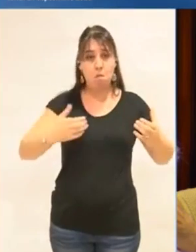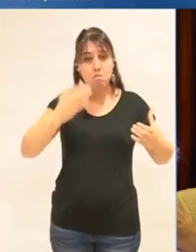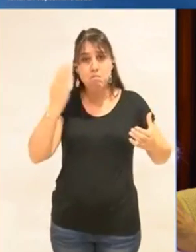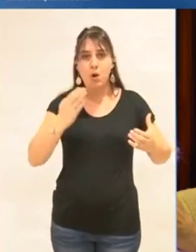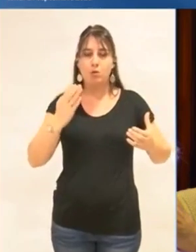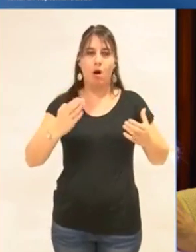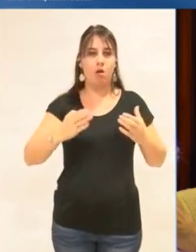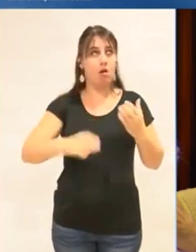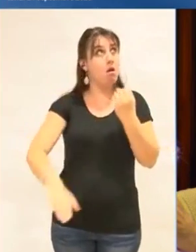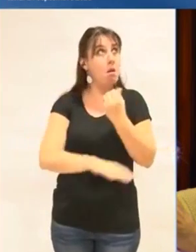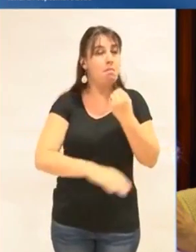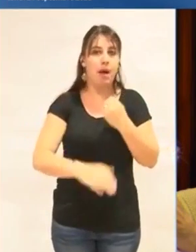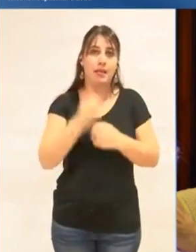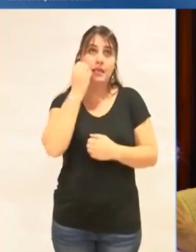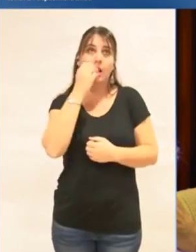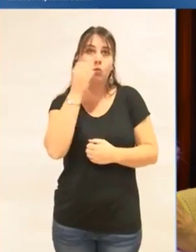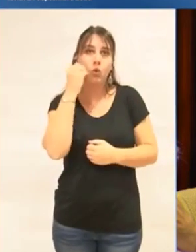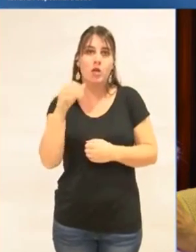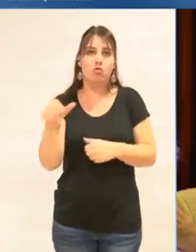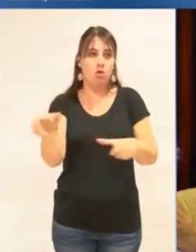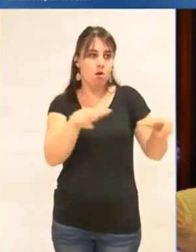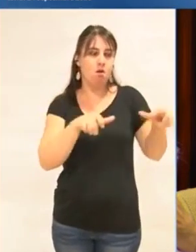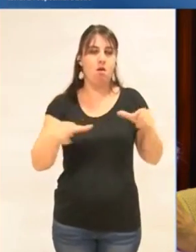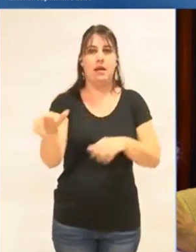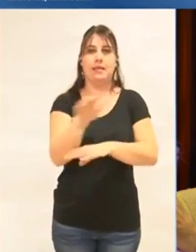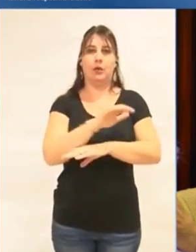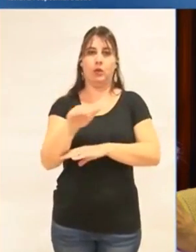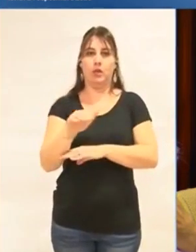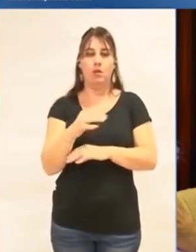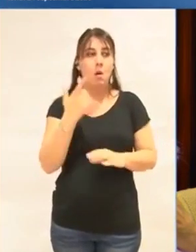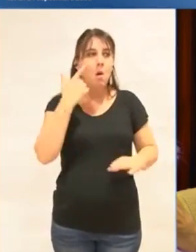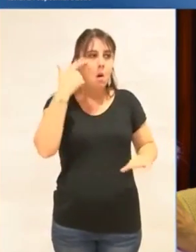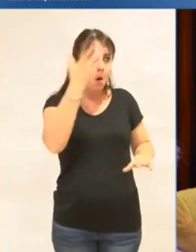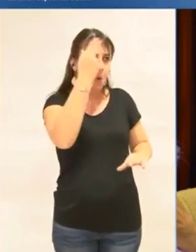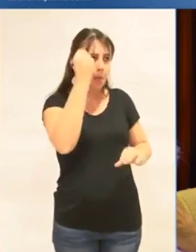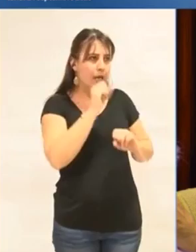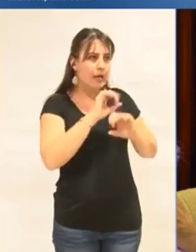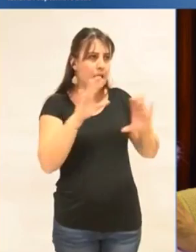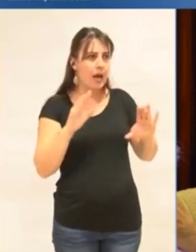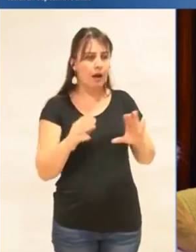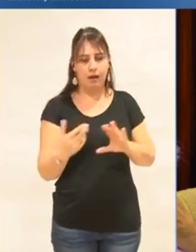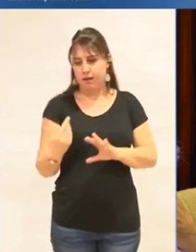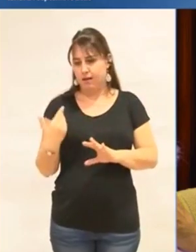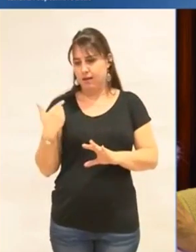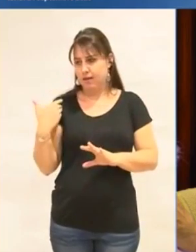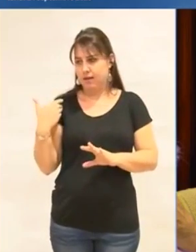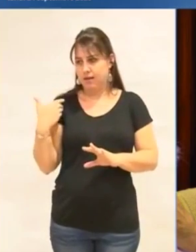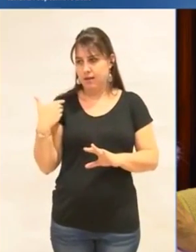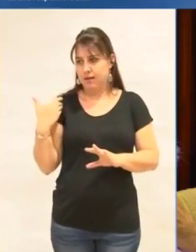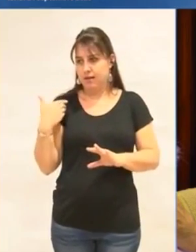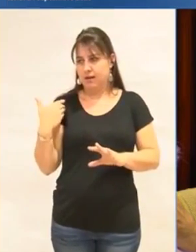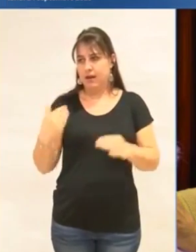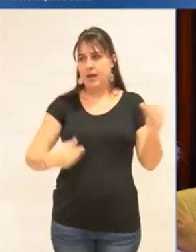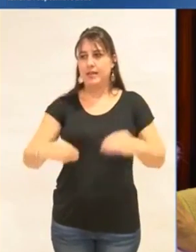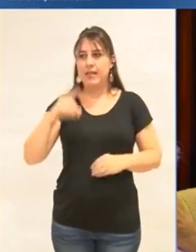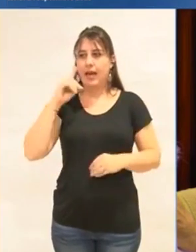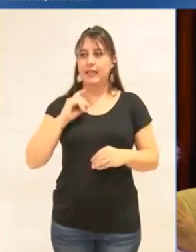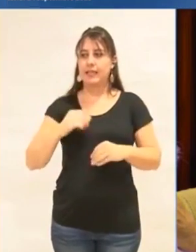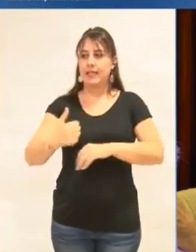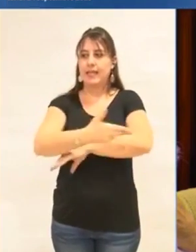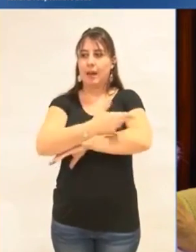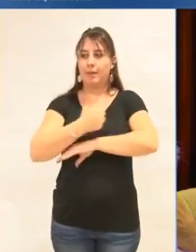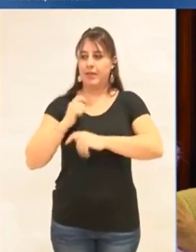pour sa sécurité au quotidien. Nous reviendrons, si j'ai bien compris l'échange que nous avons eu avec la directrice de cabinet.